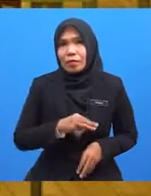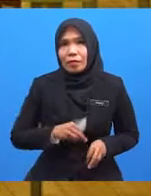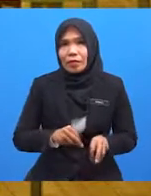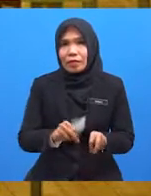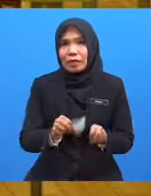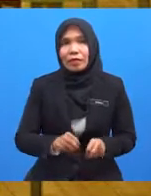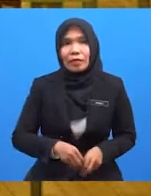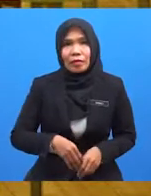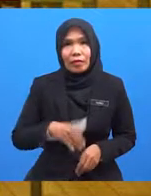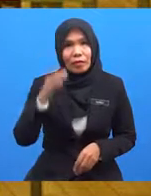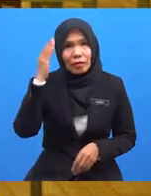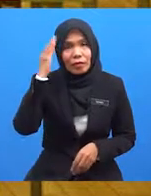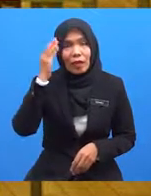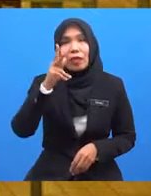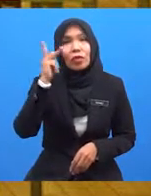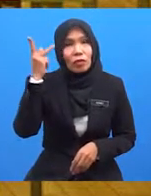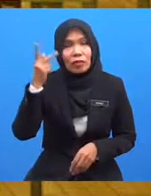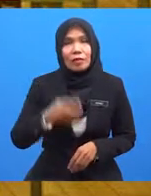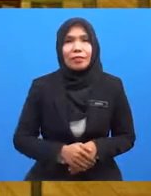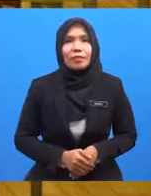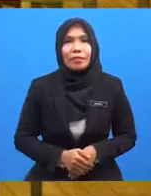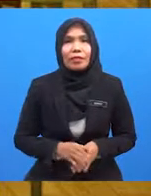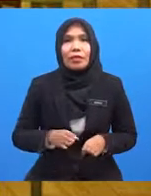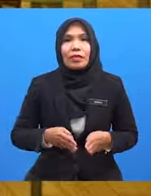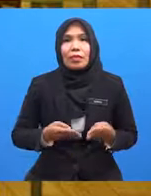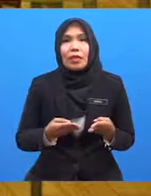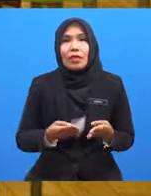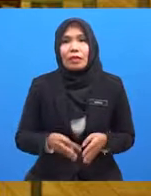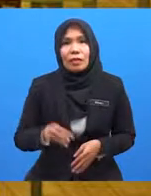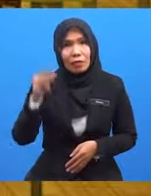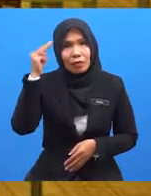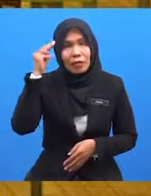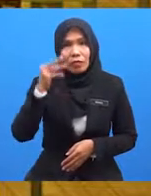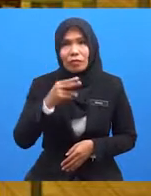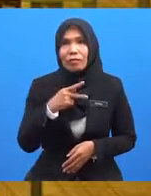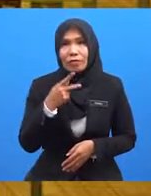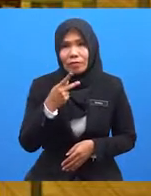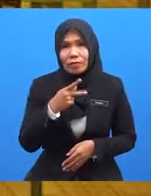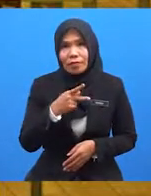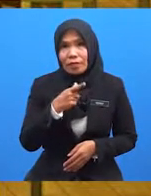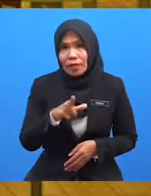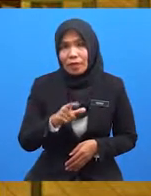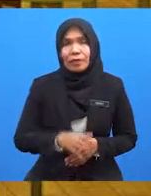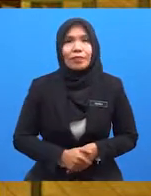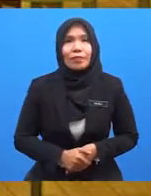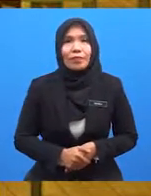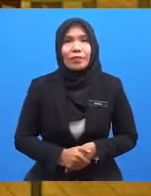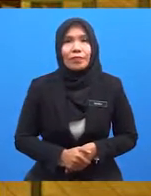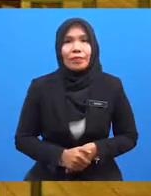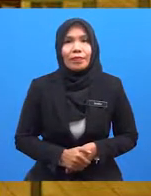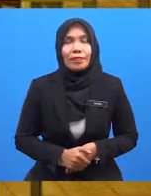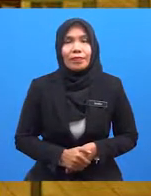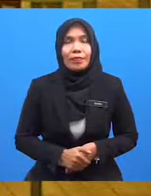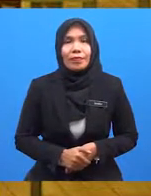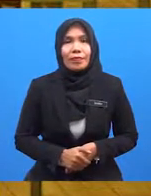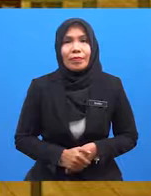konsep Bahasa Melayu klasik? Cikgu harap pelajar dapat mengingati apa yang telah cikgu bincangkan